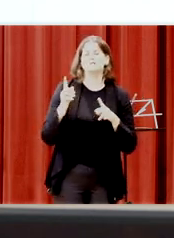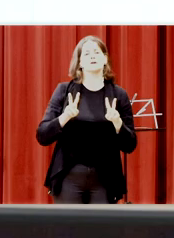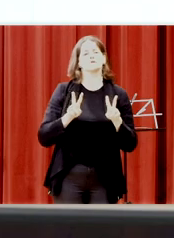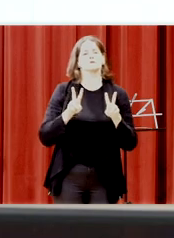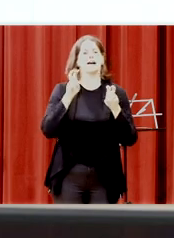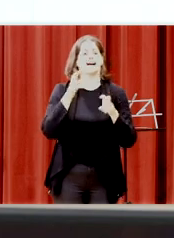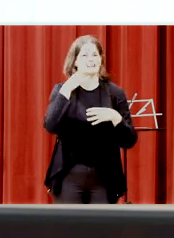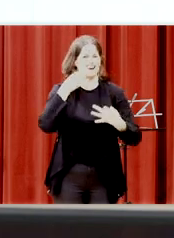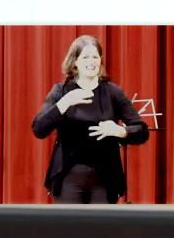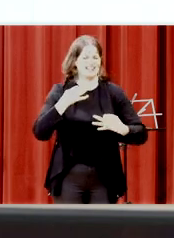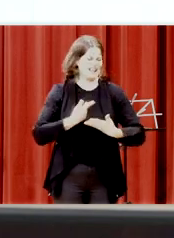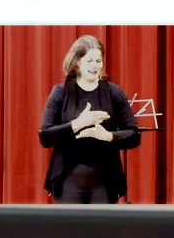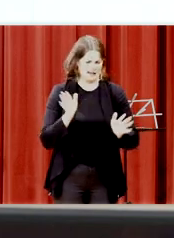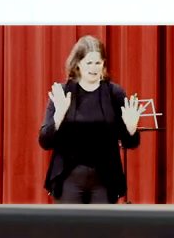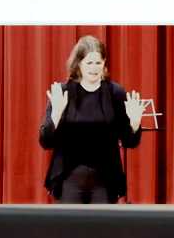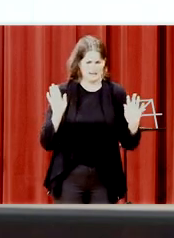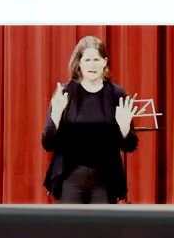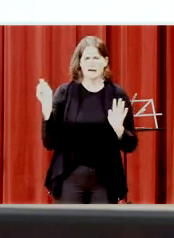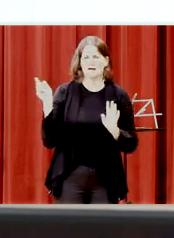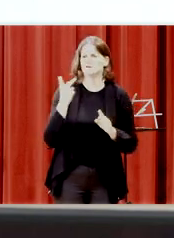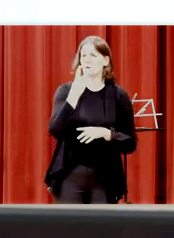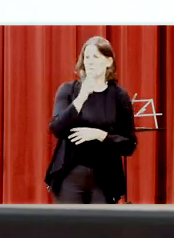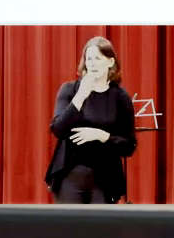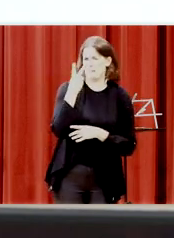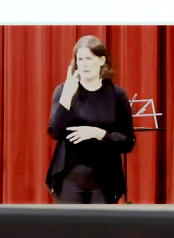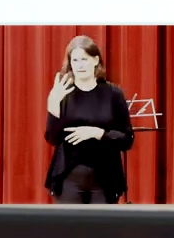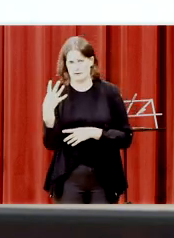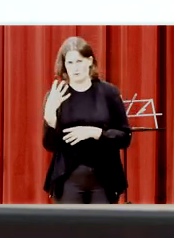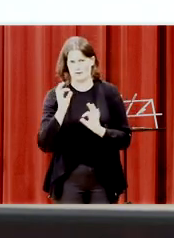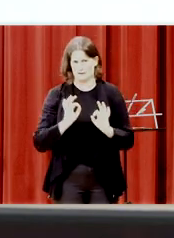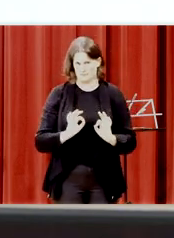Aleshores, després estan els mitjans de comunicació,